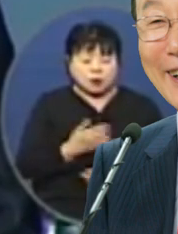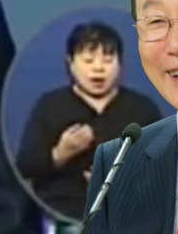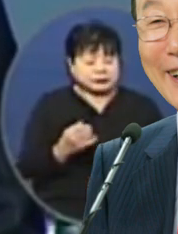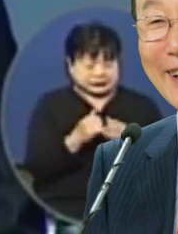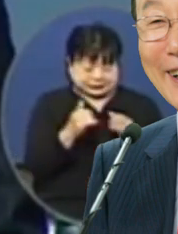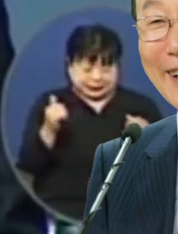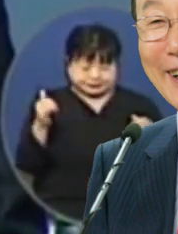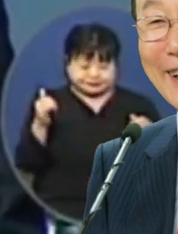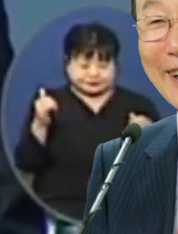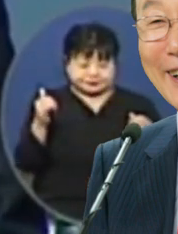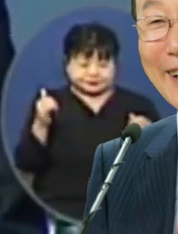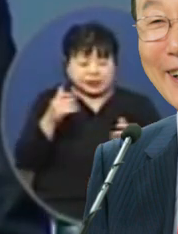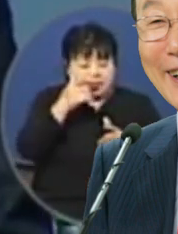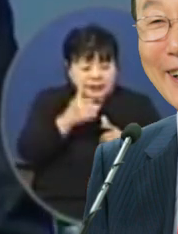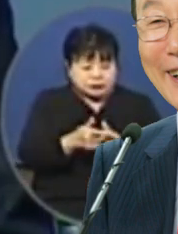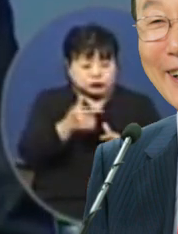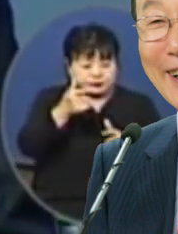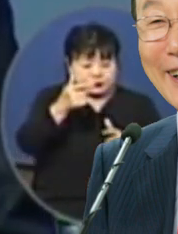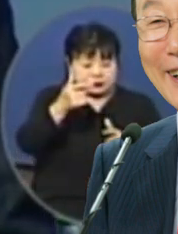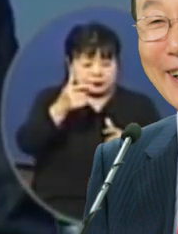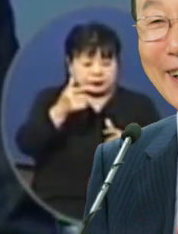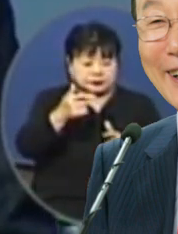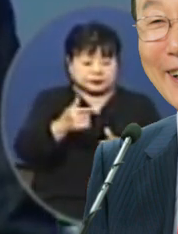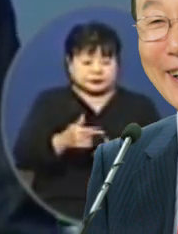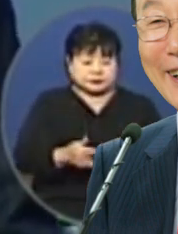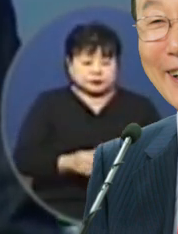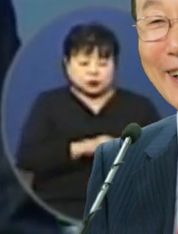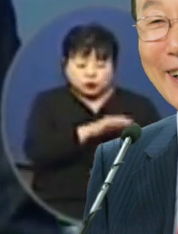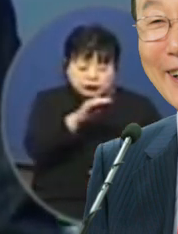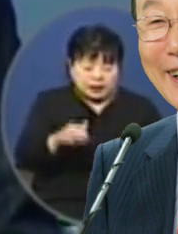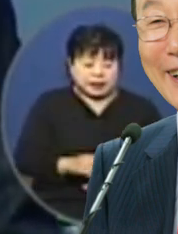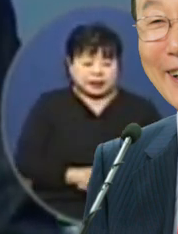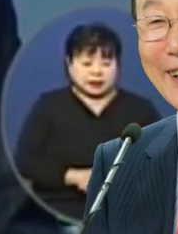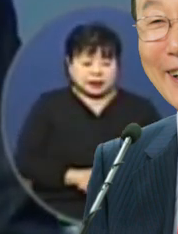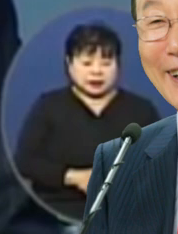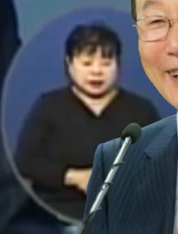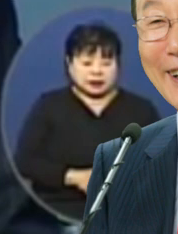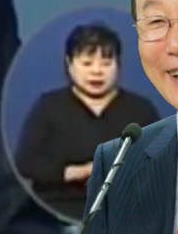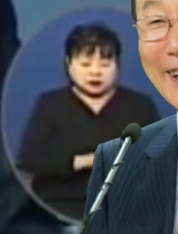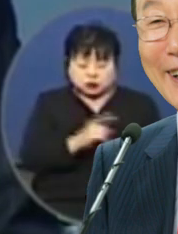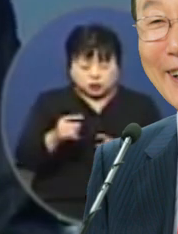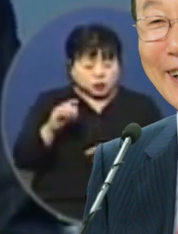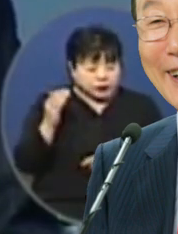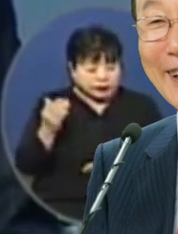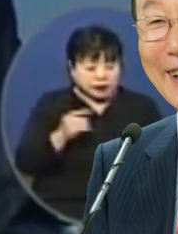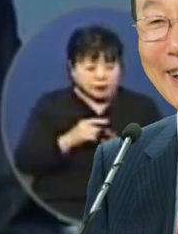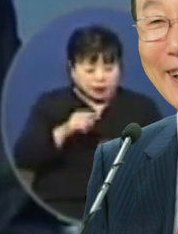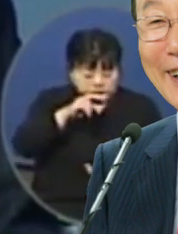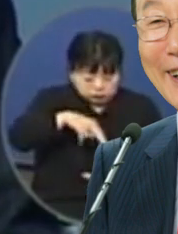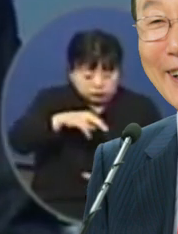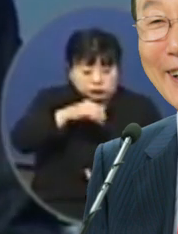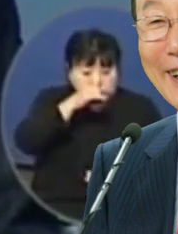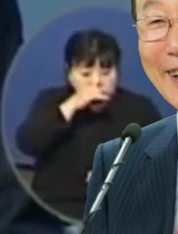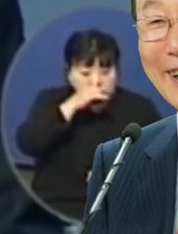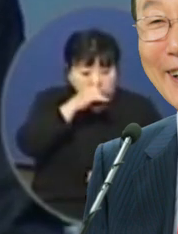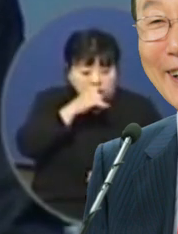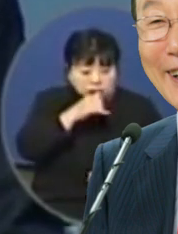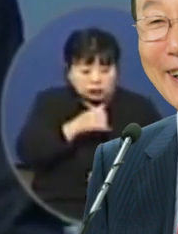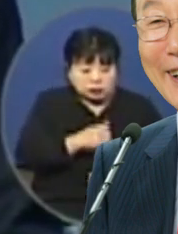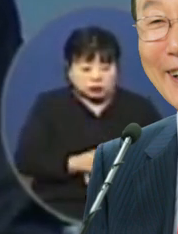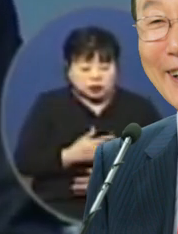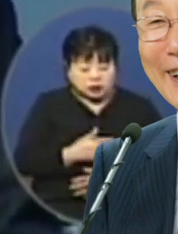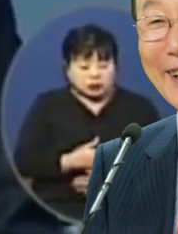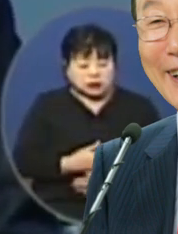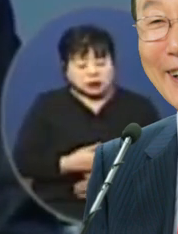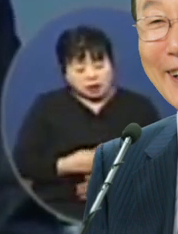사람이 예수님이 우리의 치료가 된다고 성경에는 우리가 읽고 있는 것입니다. 제가 우리